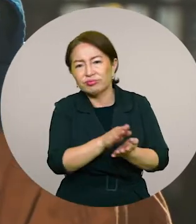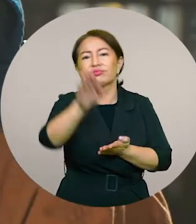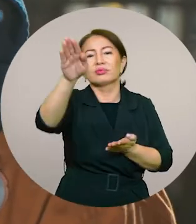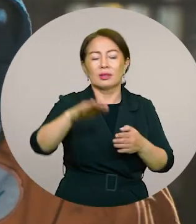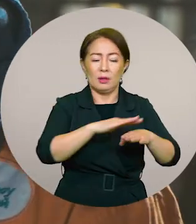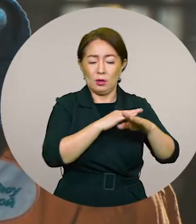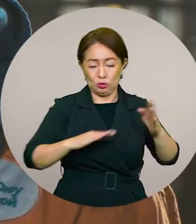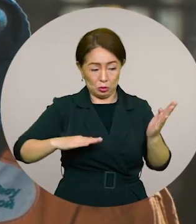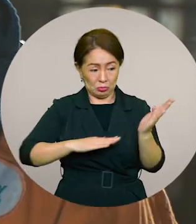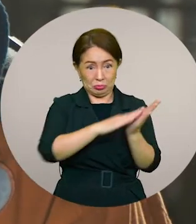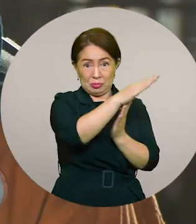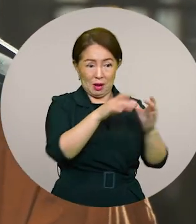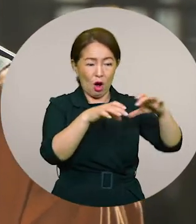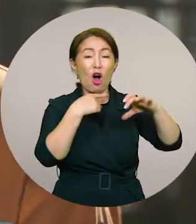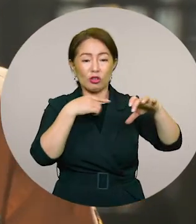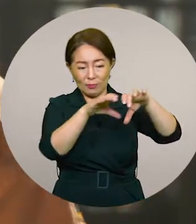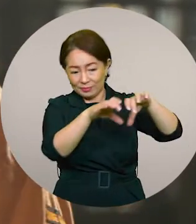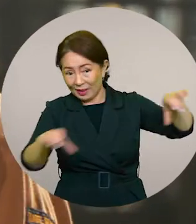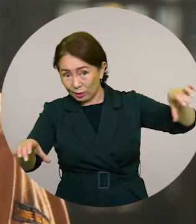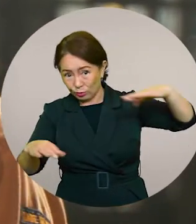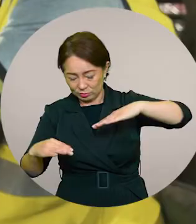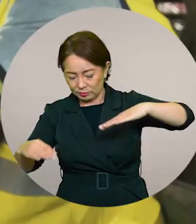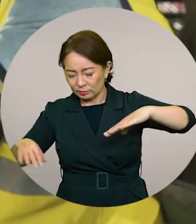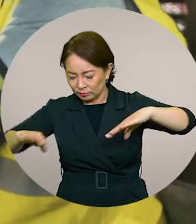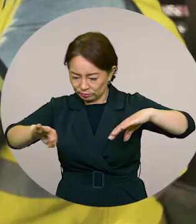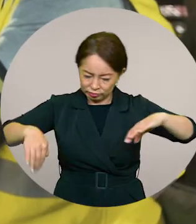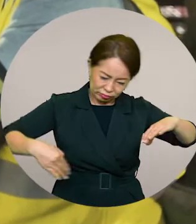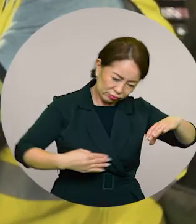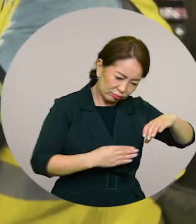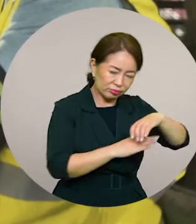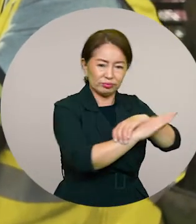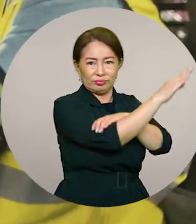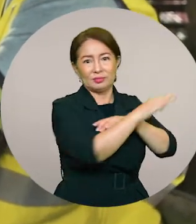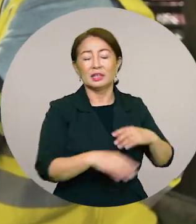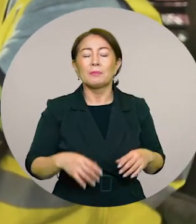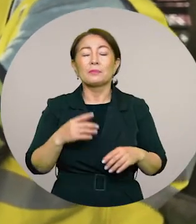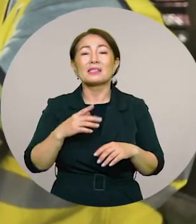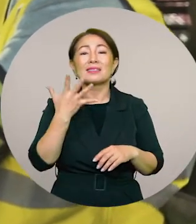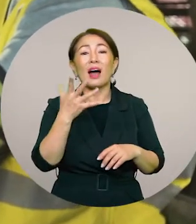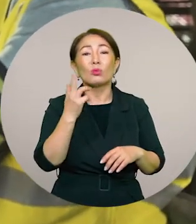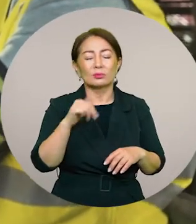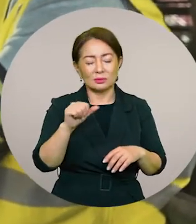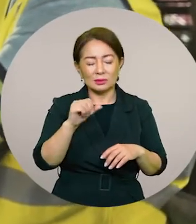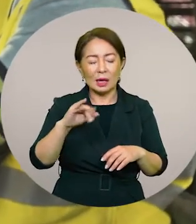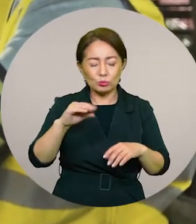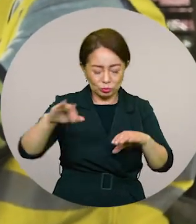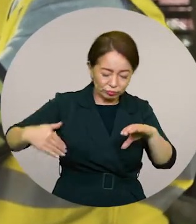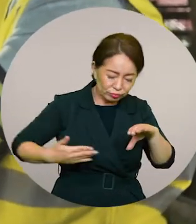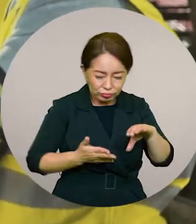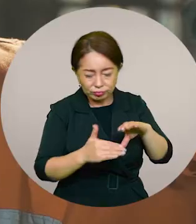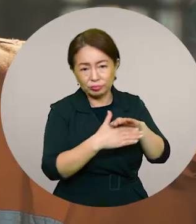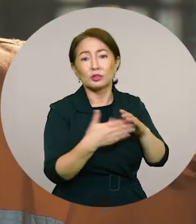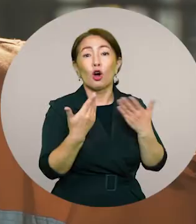ам нөгөө юуны саяны ярьсан нөгөө дамжуулах станц 5-аараа дамжаад шууд налуу амныхыг одоо туусан дамжуурга руу